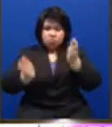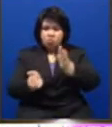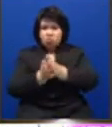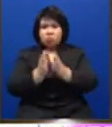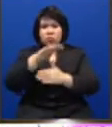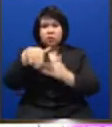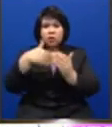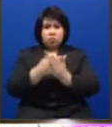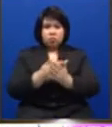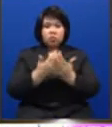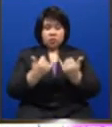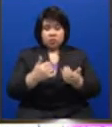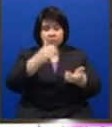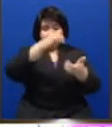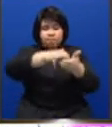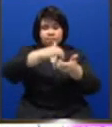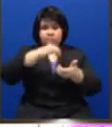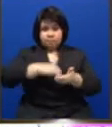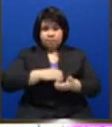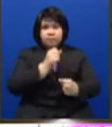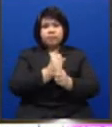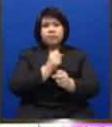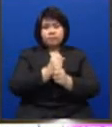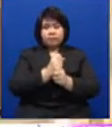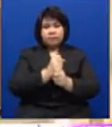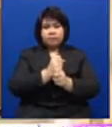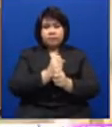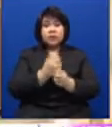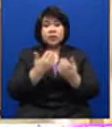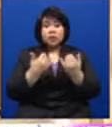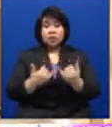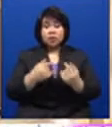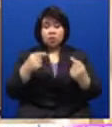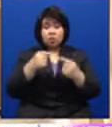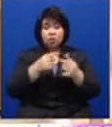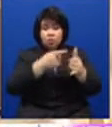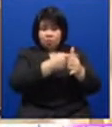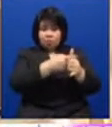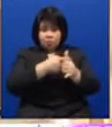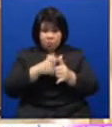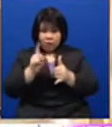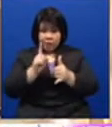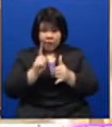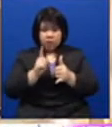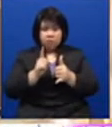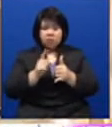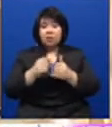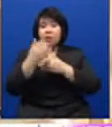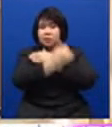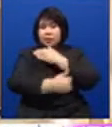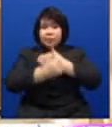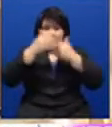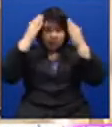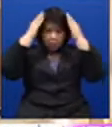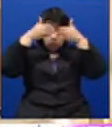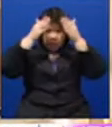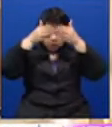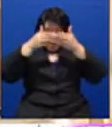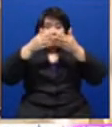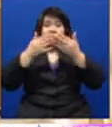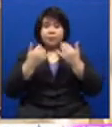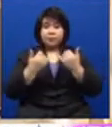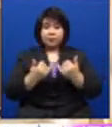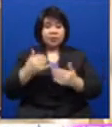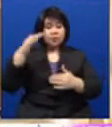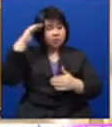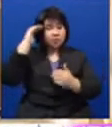ทำงานร่วมกับหน่วยงานอื่นๆที่เกี่ยวข้องสำหรับกรณีค้ามนุษย์ที่เกาะอัมบลประเทศอินโดนีเซียพันตำรวจโทวรรณพ